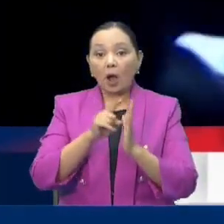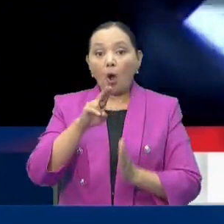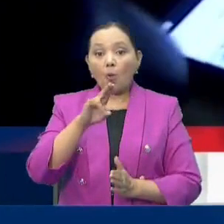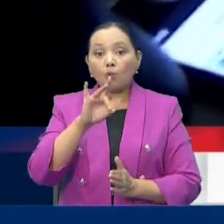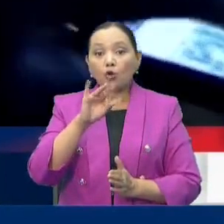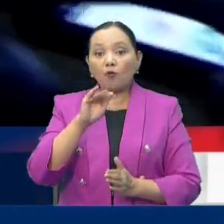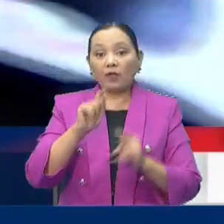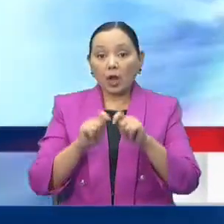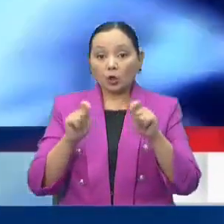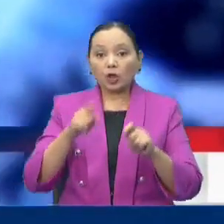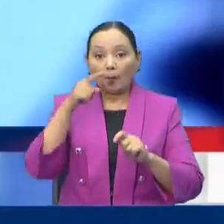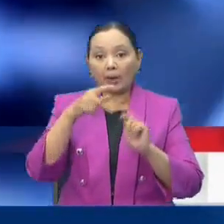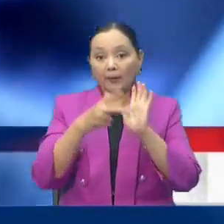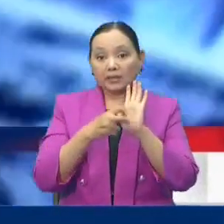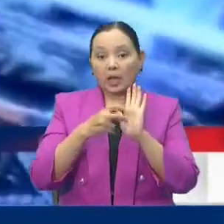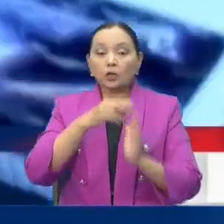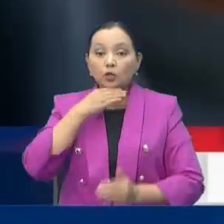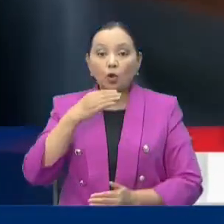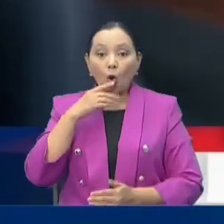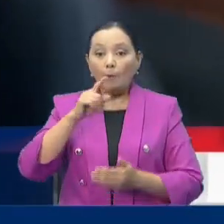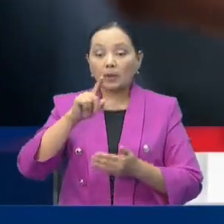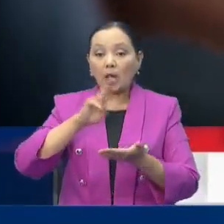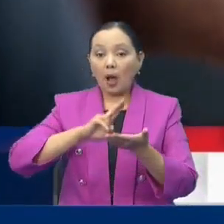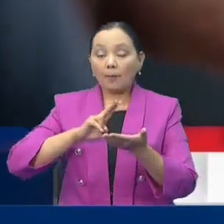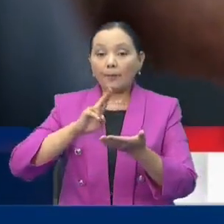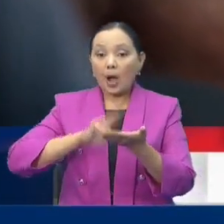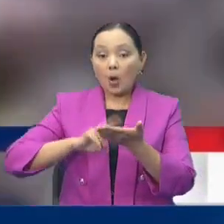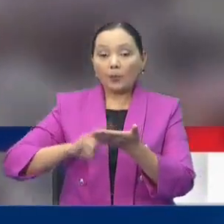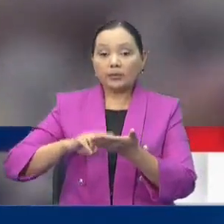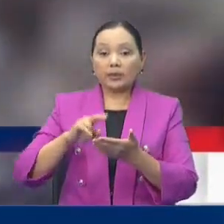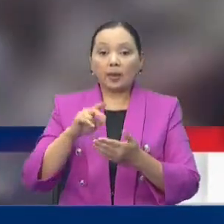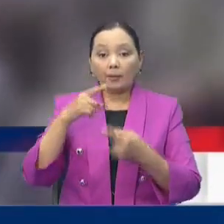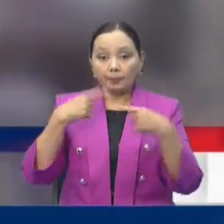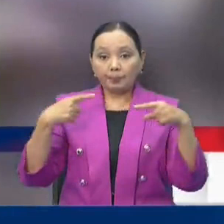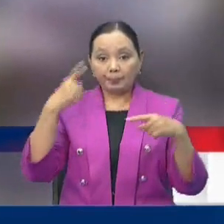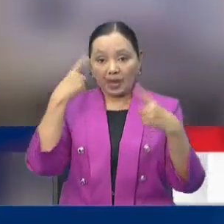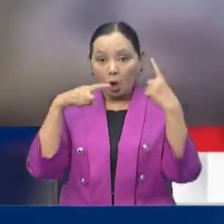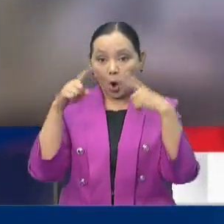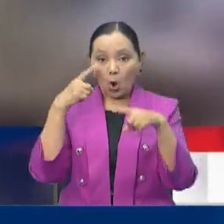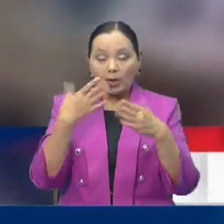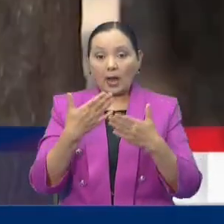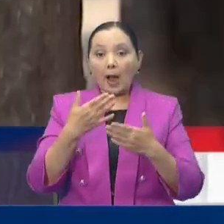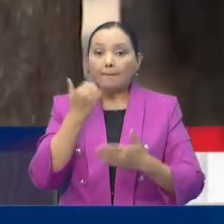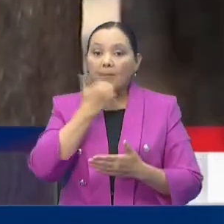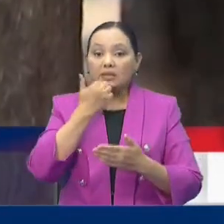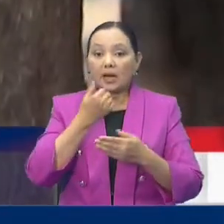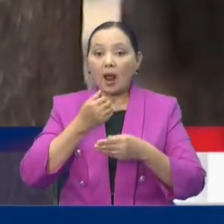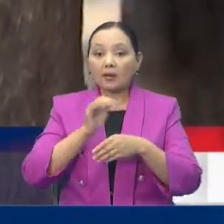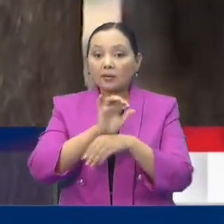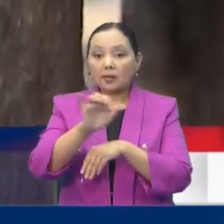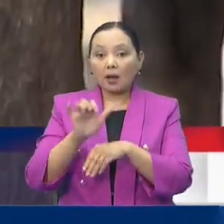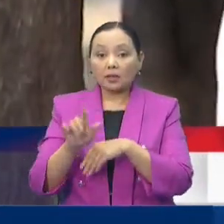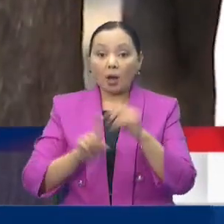ochib, 1800 nafardan ortiq obunachilarga aqida parastlik g'oyalari bilan yo'g'rilgan materiallarni tarqata